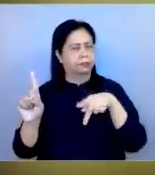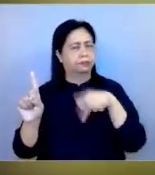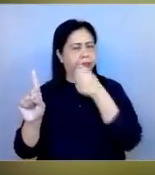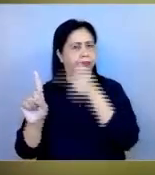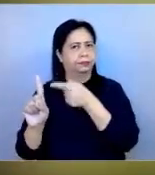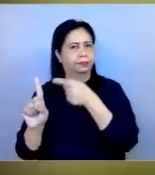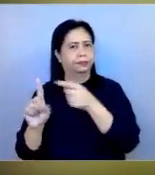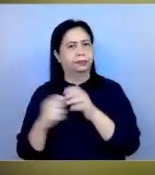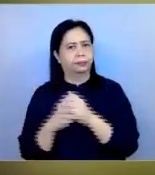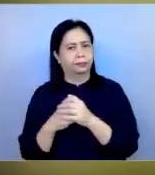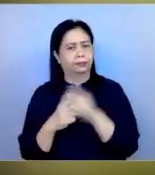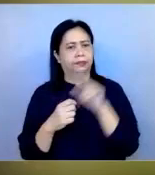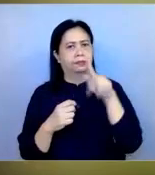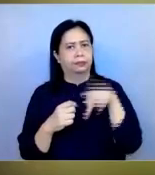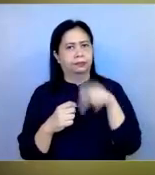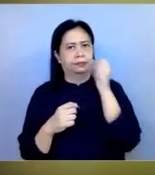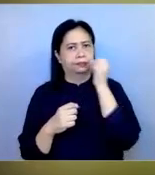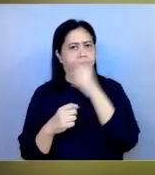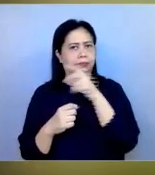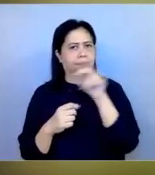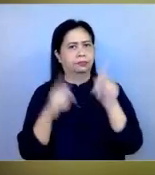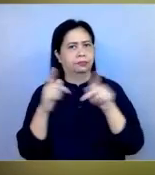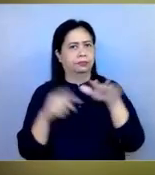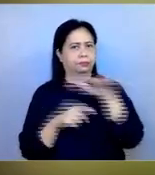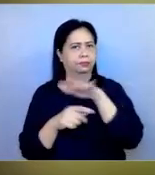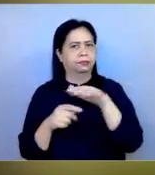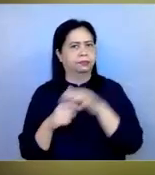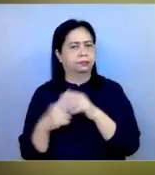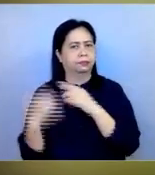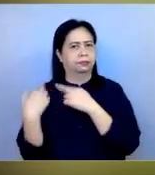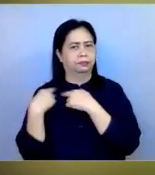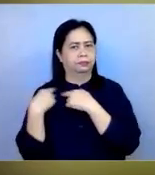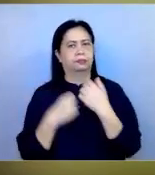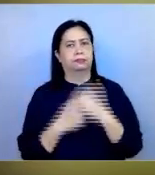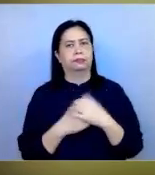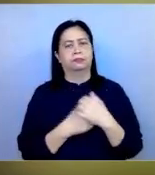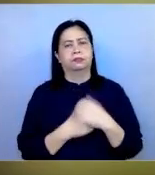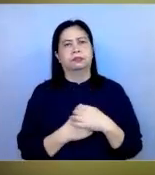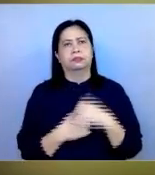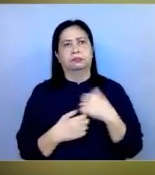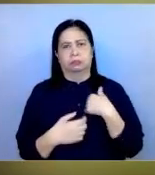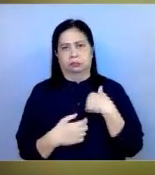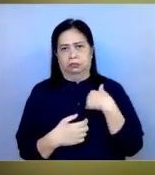the vice president's people that are harassing. I think that